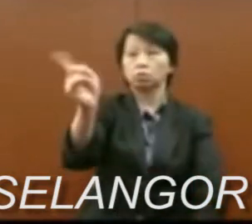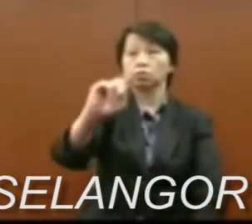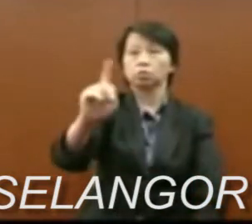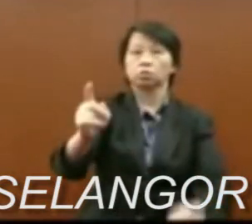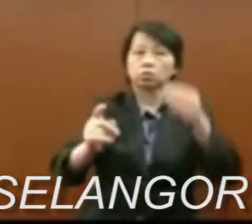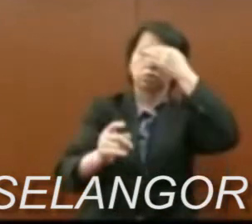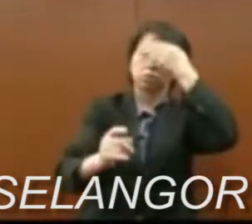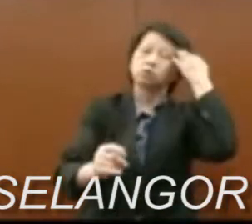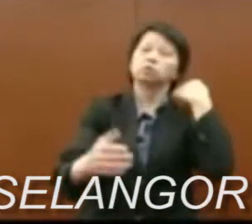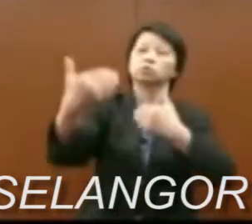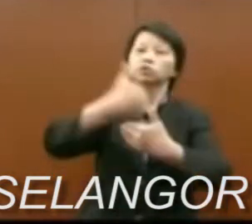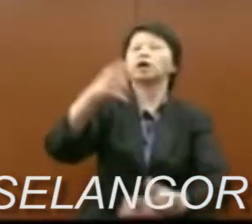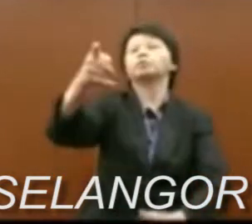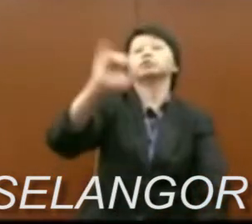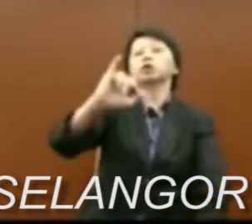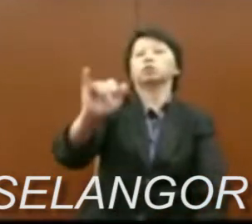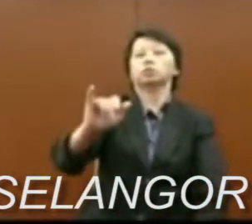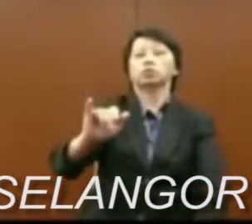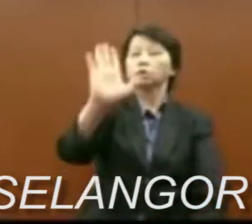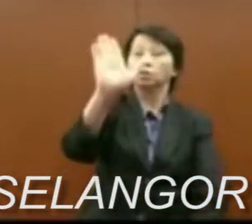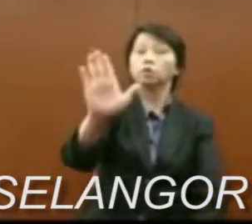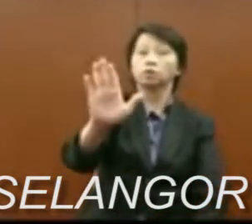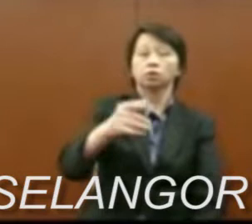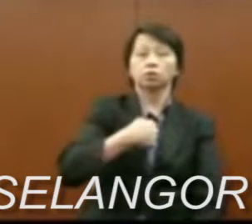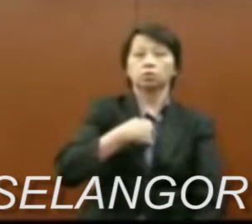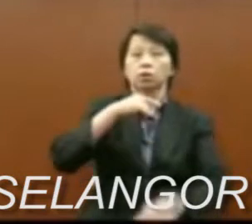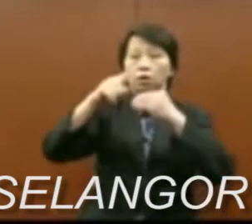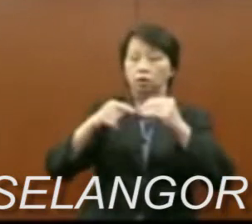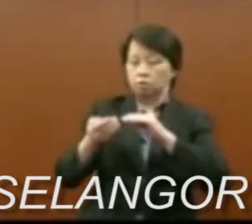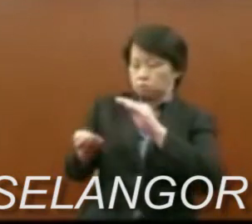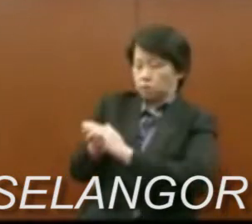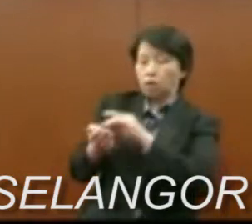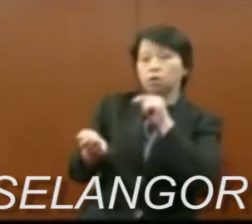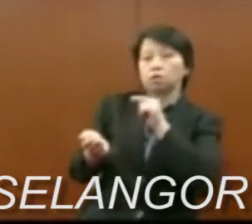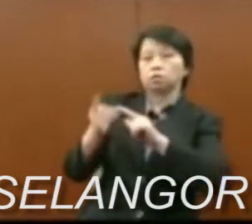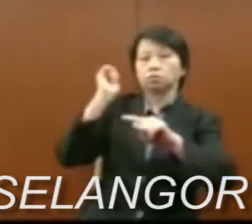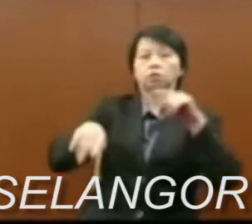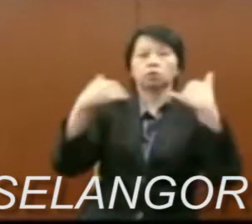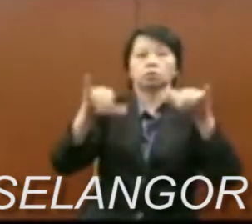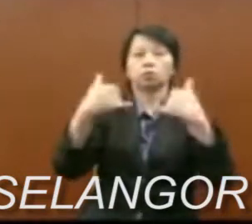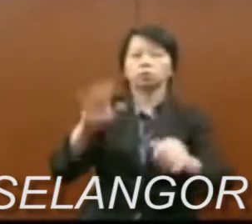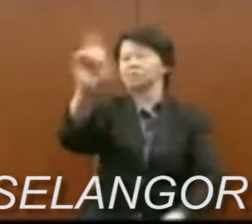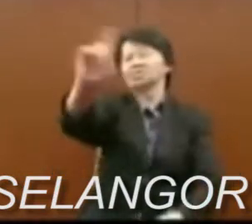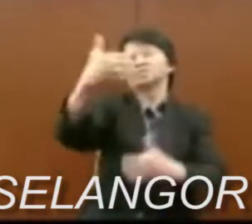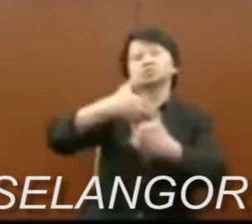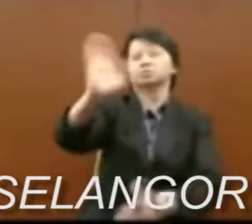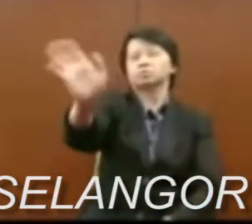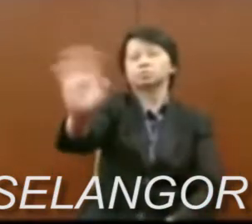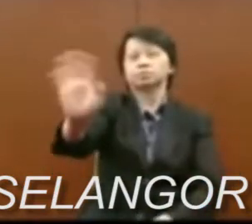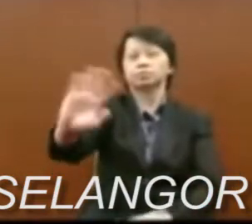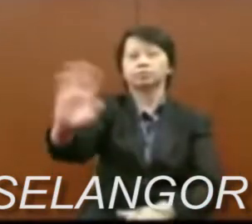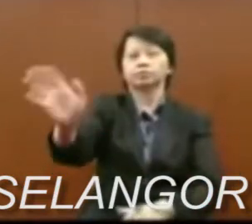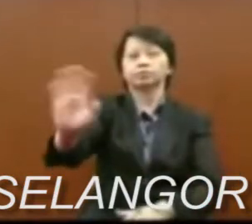Saya jawab. Cara celah pun begitu tu. Saya jawab. Tak, sebab soal rasuah ni kita tak boleh main-main. Muhammad, di mana speaker ni? Tak boleh mami. Sebab mahkamah